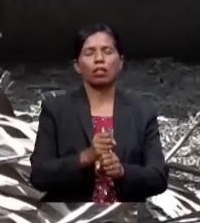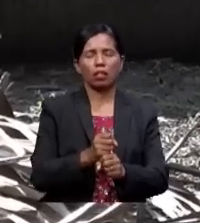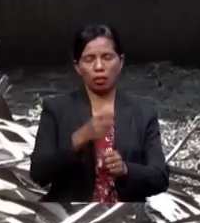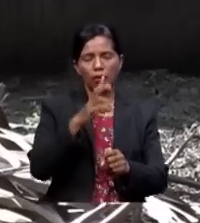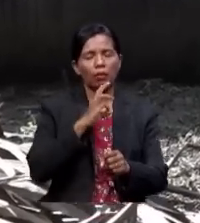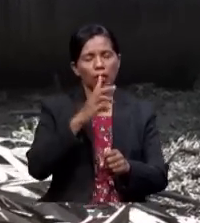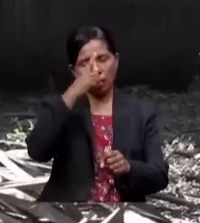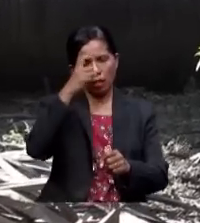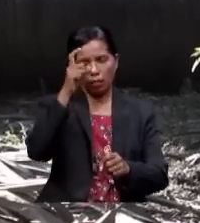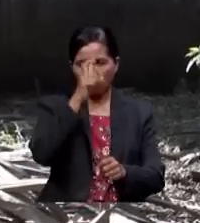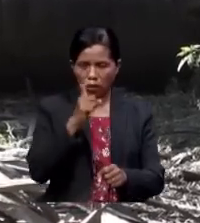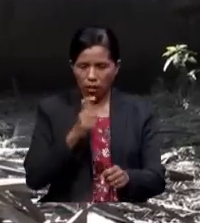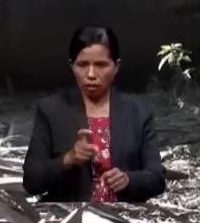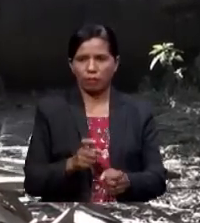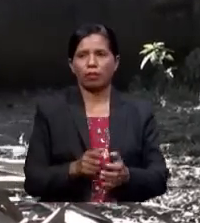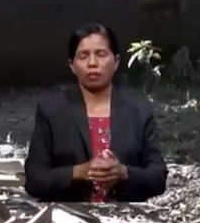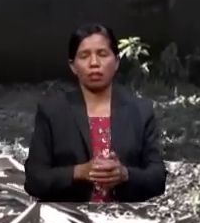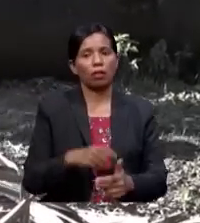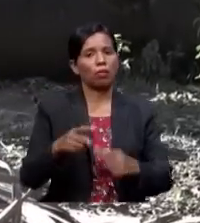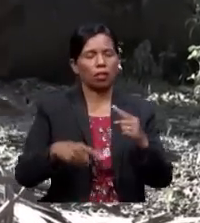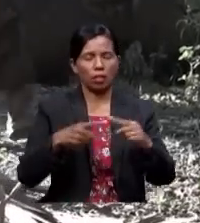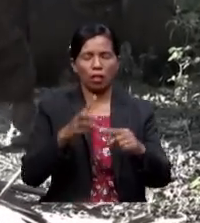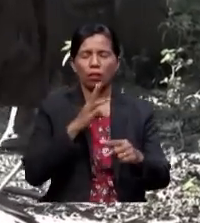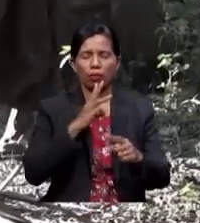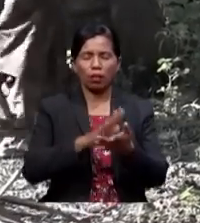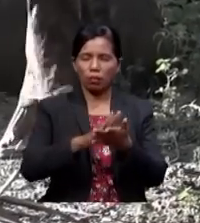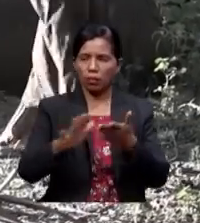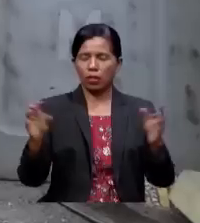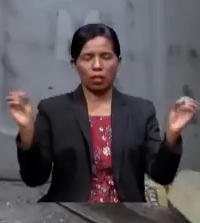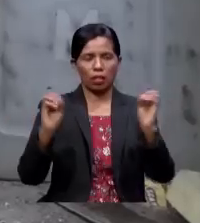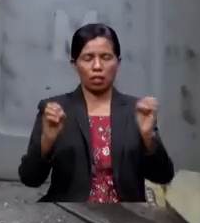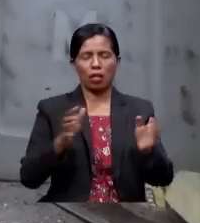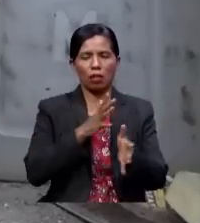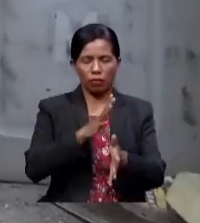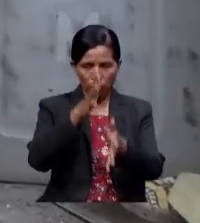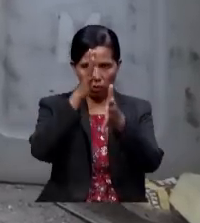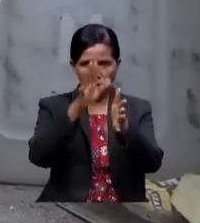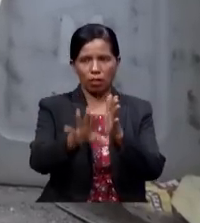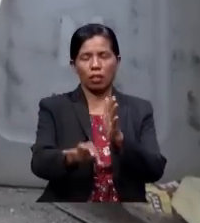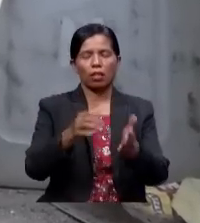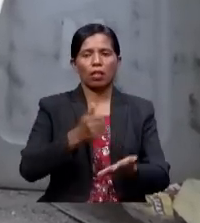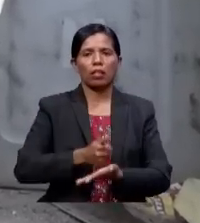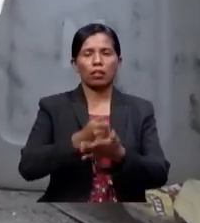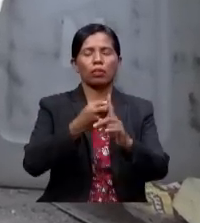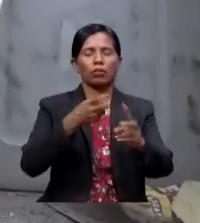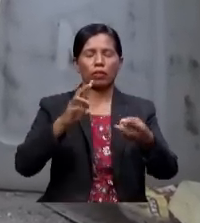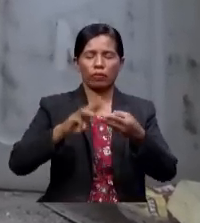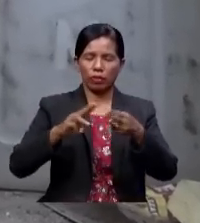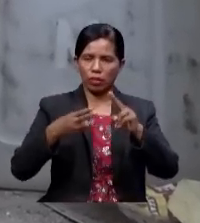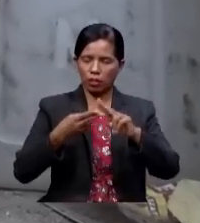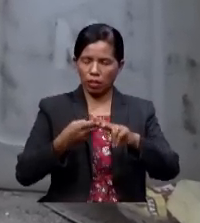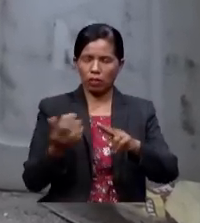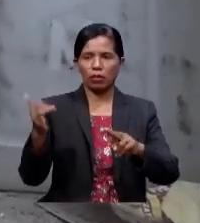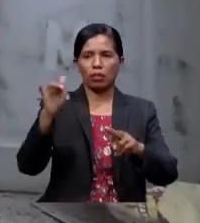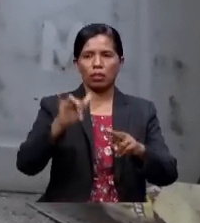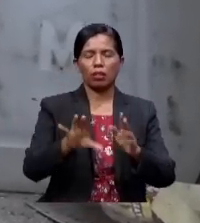ona honune bainhira be mos laiha avon na rua ne hetang ajuda husi vizinu sira hodi